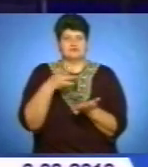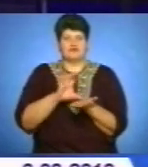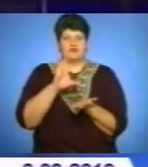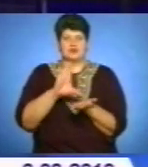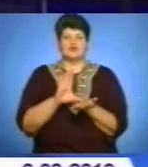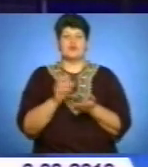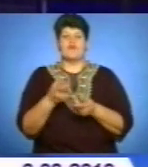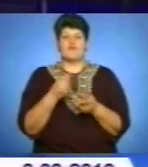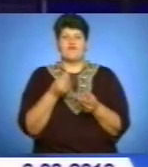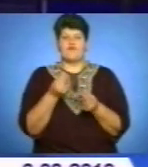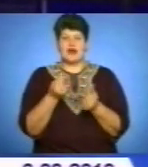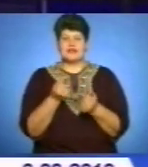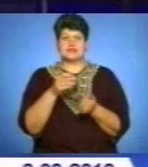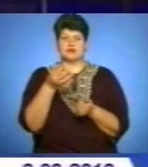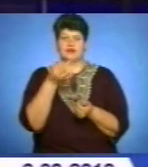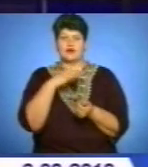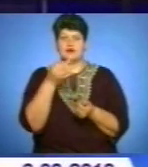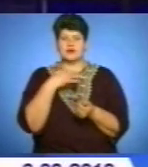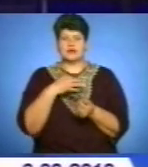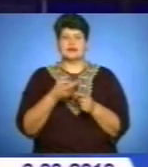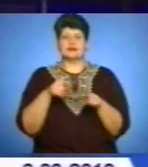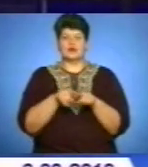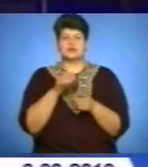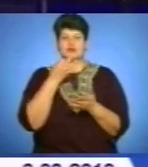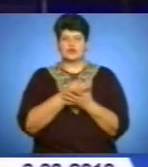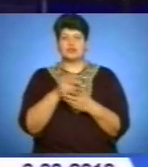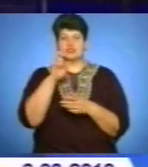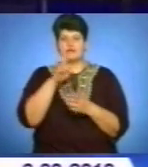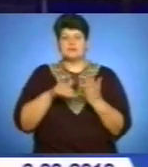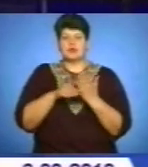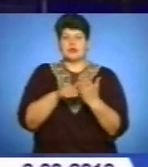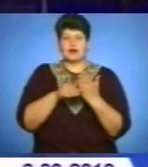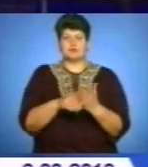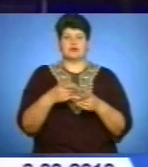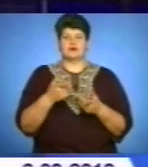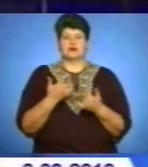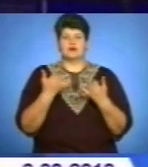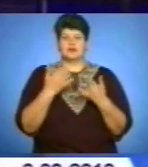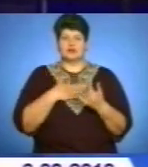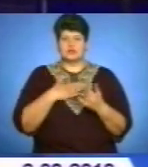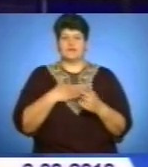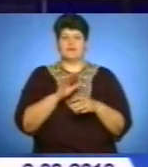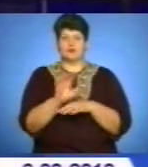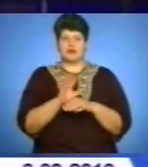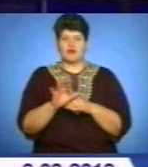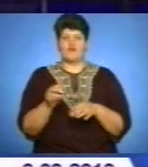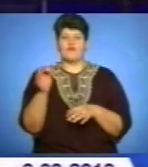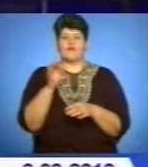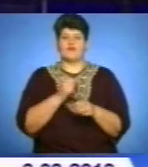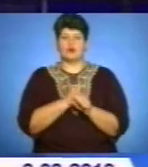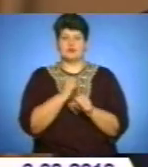імпортних ліків. Також прем'єр-міністр заявив, що держава сприятиме вітчизняним виробникам у виготовленні якісних